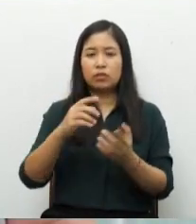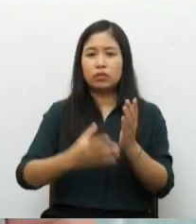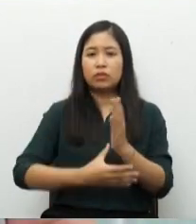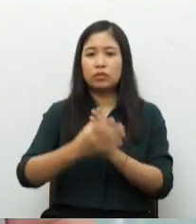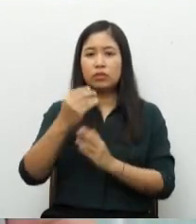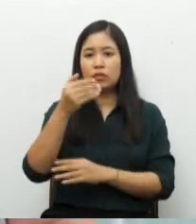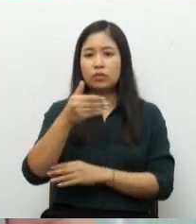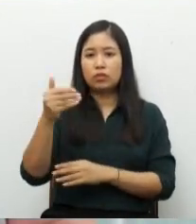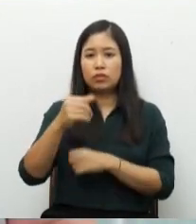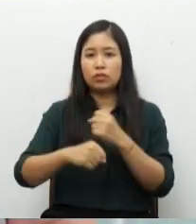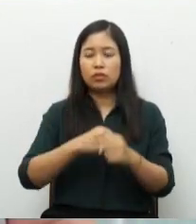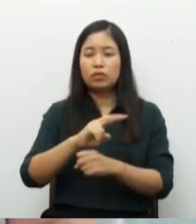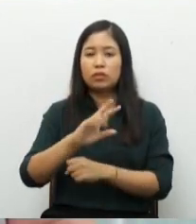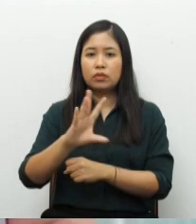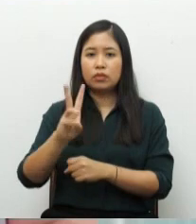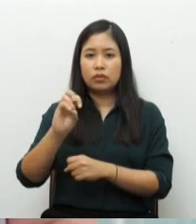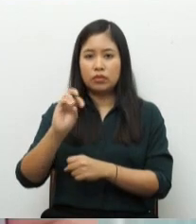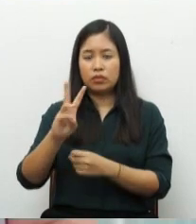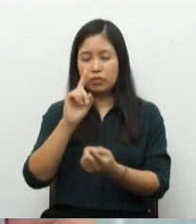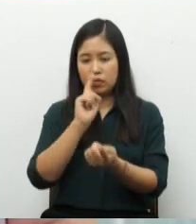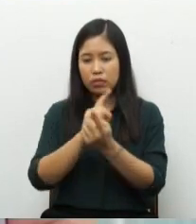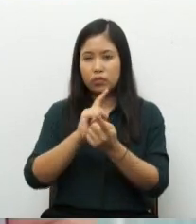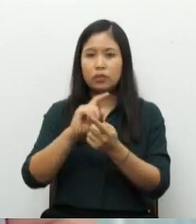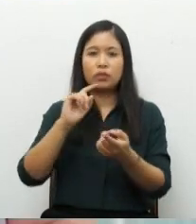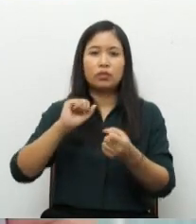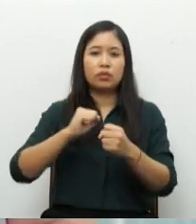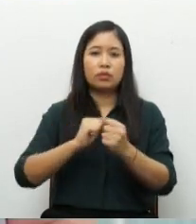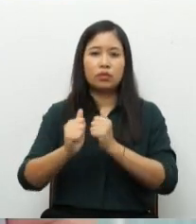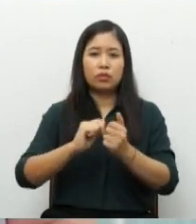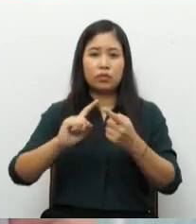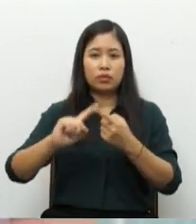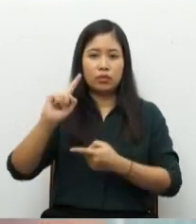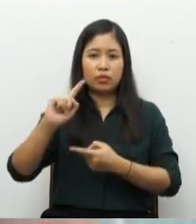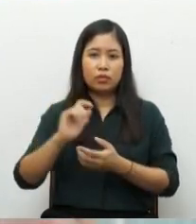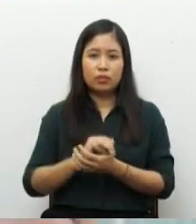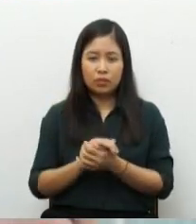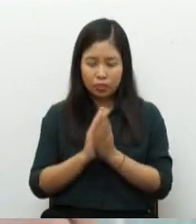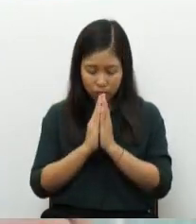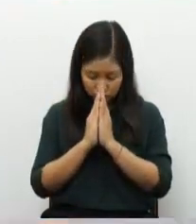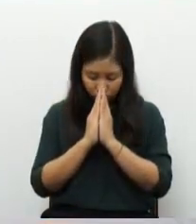2566แล้วพบกันในการแข่งขันรอบชิงชนะเลิศนะคะสวัสดีค่ะ